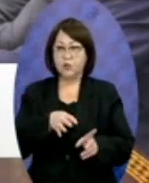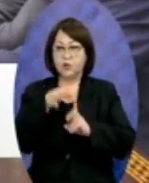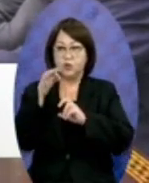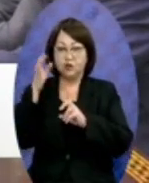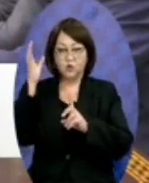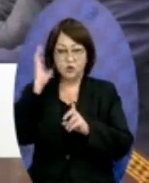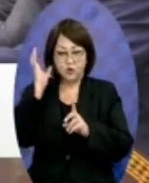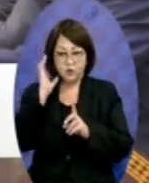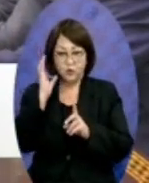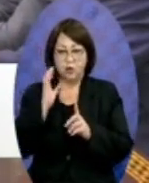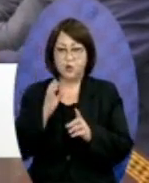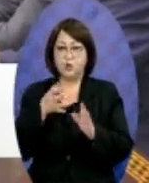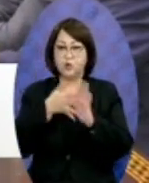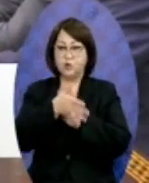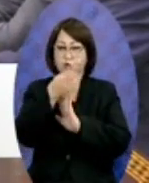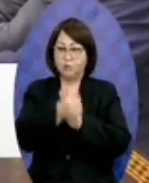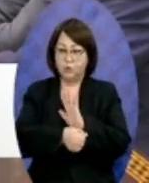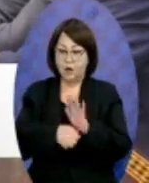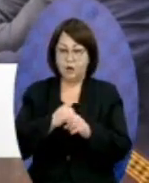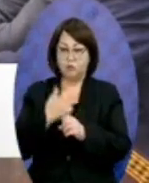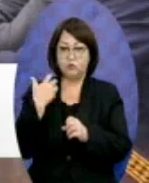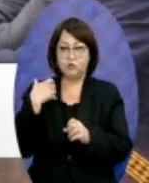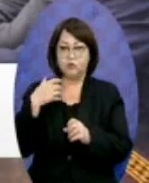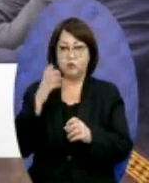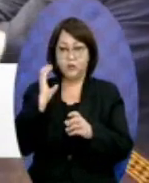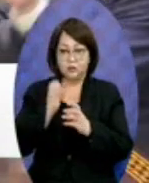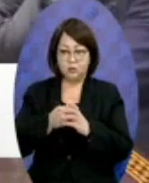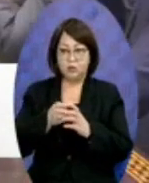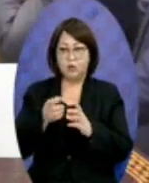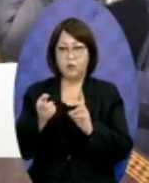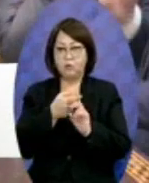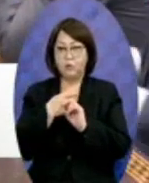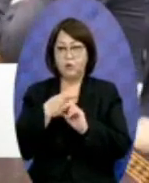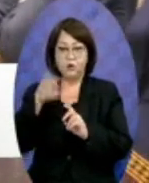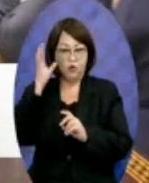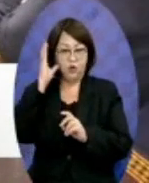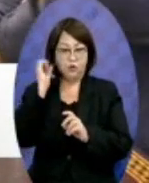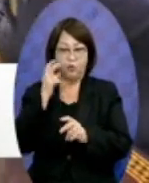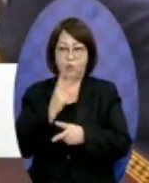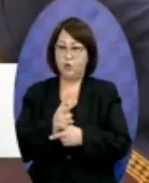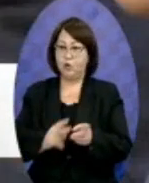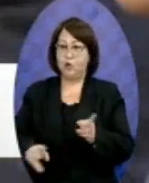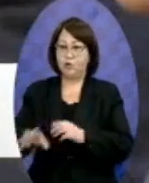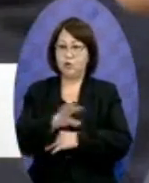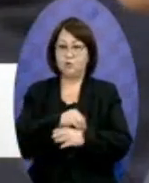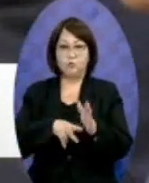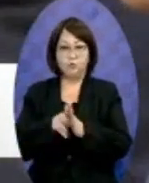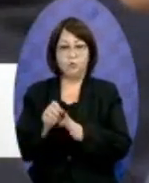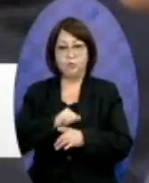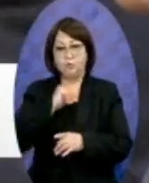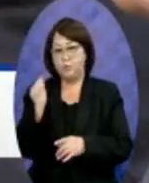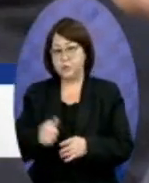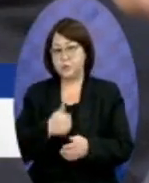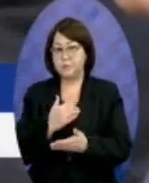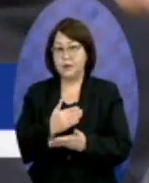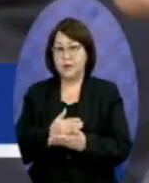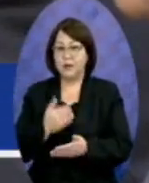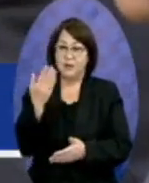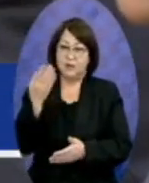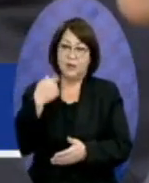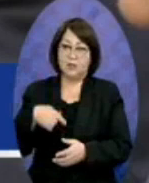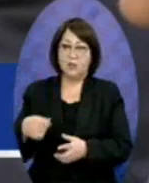сонсгол, хариуцлага сахилгуудтай холбоотой сонсголуудыг хийх эрхцүүлэн орчин бүрдсэн. Өөртөө ч